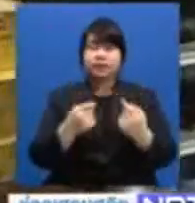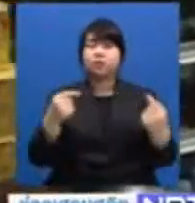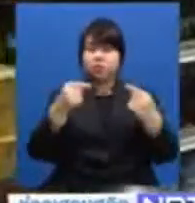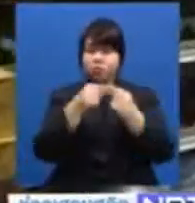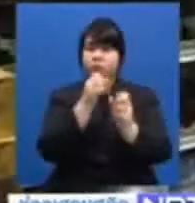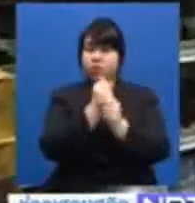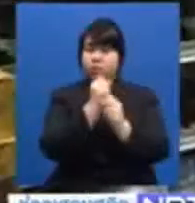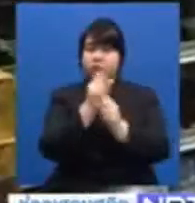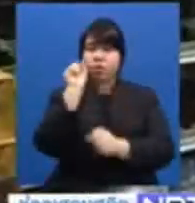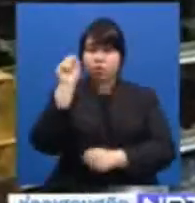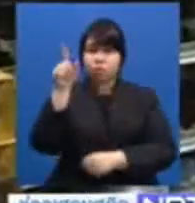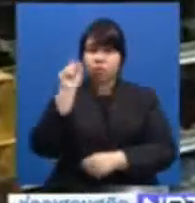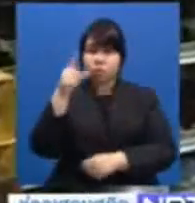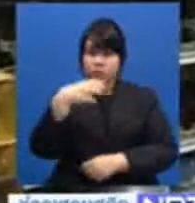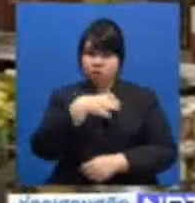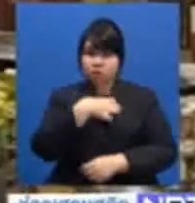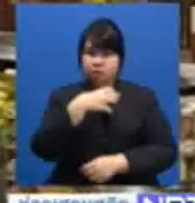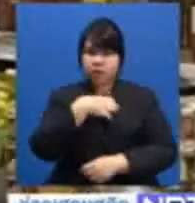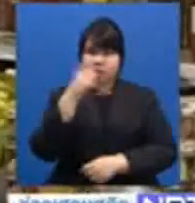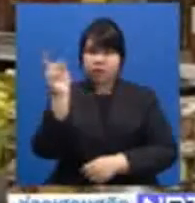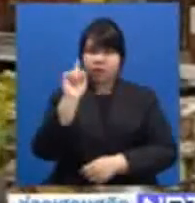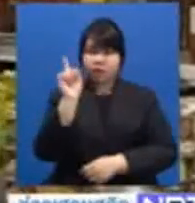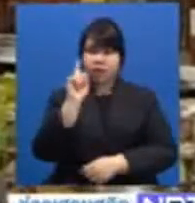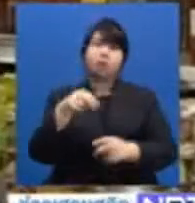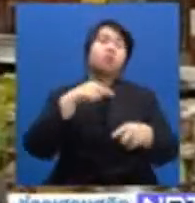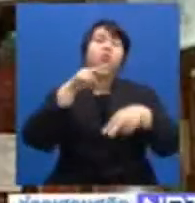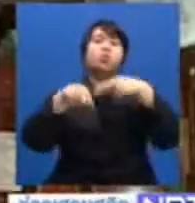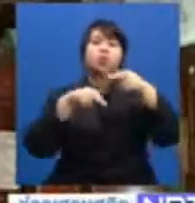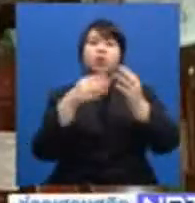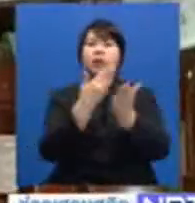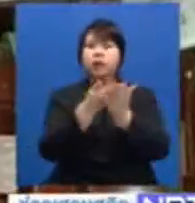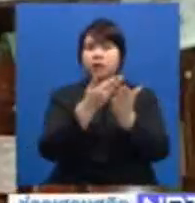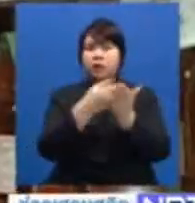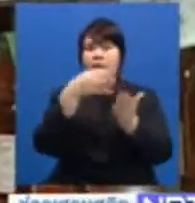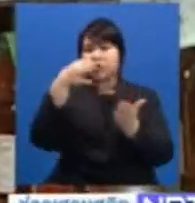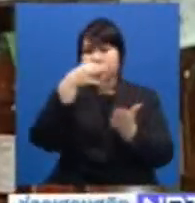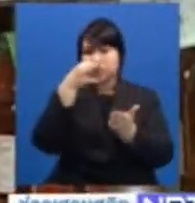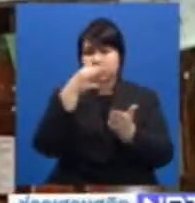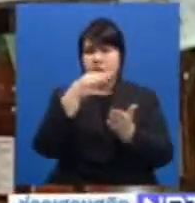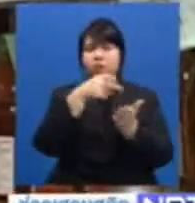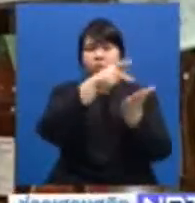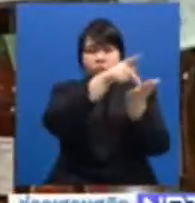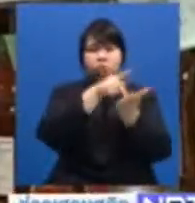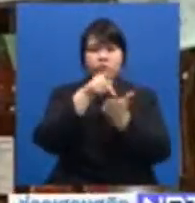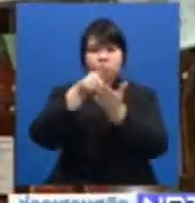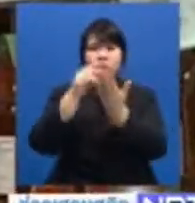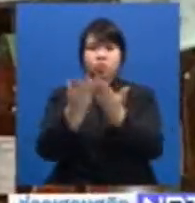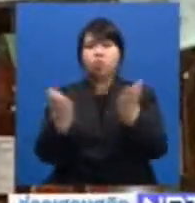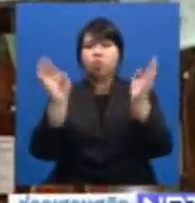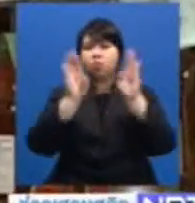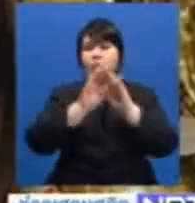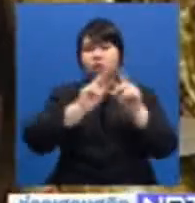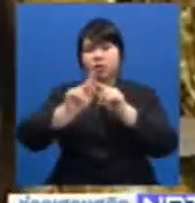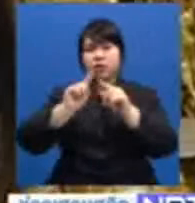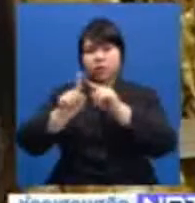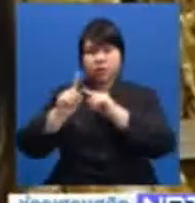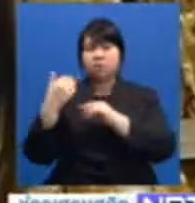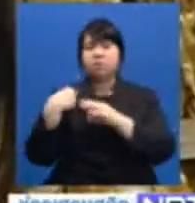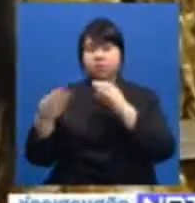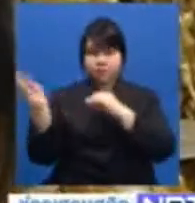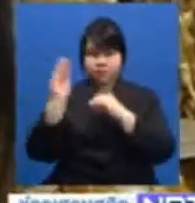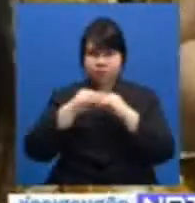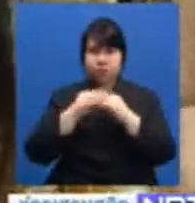เร่งด่วนที่อยากให้รัฐบาลเร่งเดินหน้าก็คือการดูแลค่าอาชีพและหนี้สินภาคครัวเรือนของผู้บริโภคที่ปรับตัวสูงขึ้น